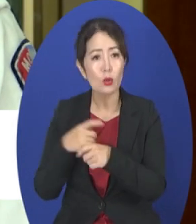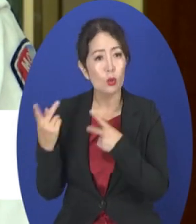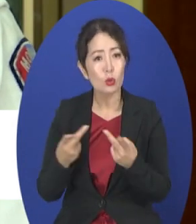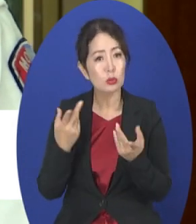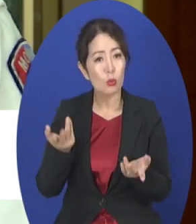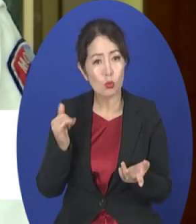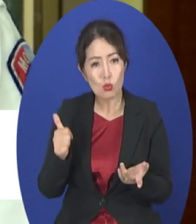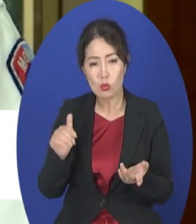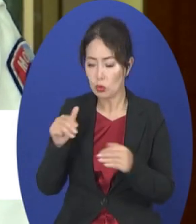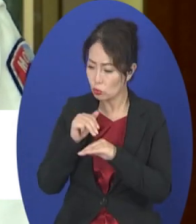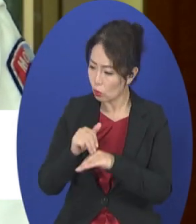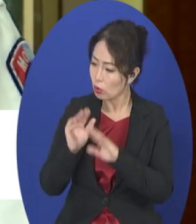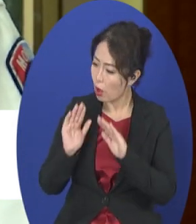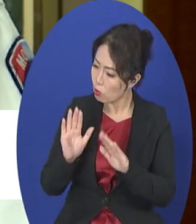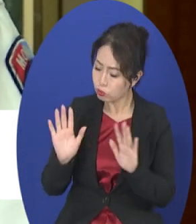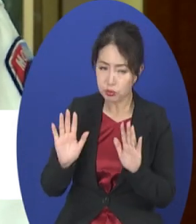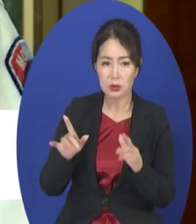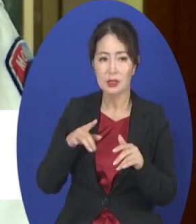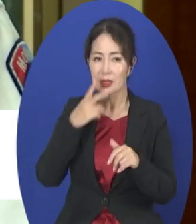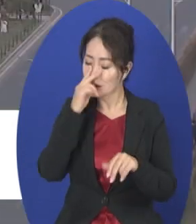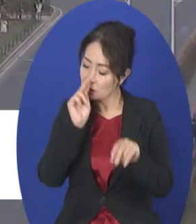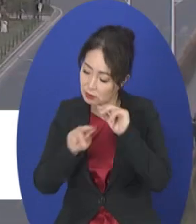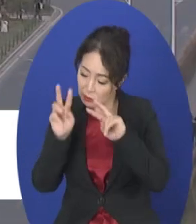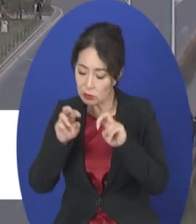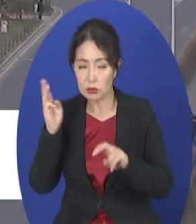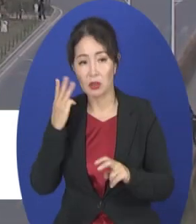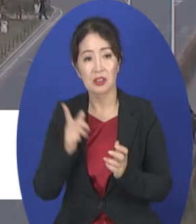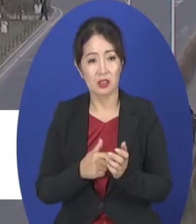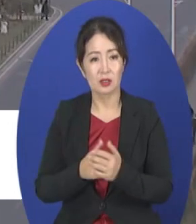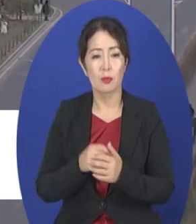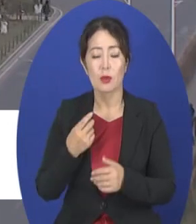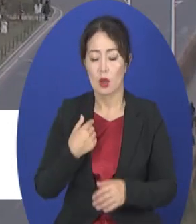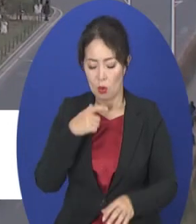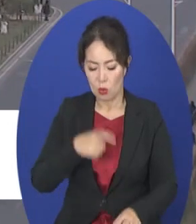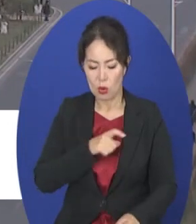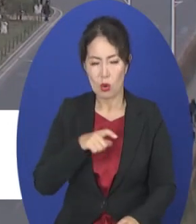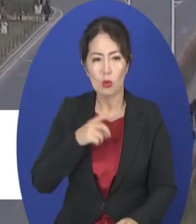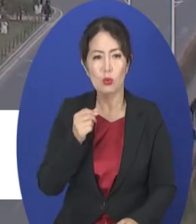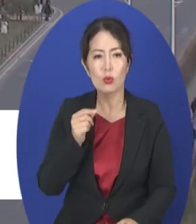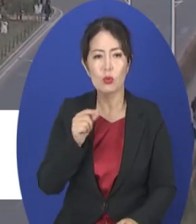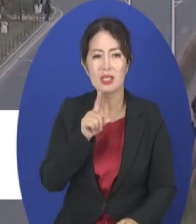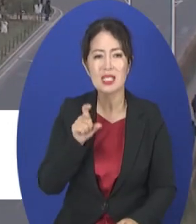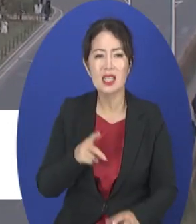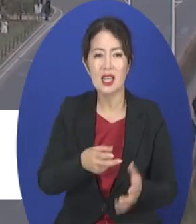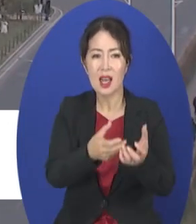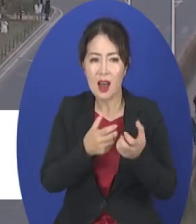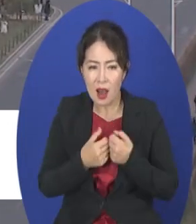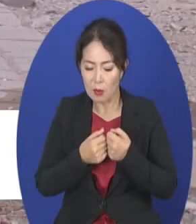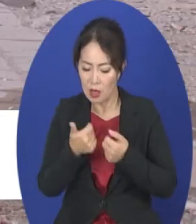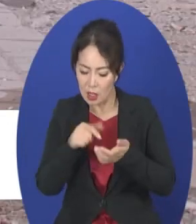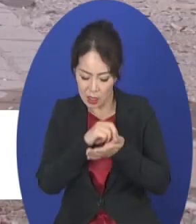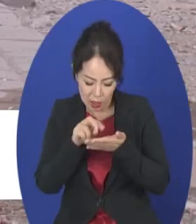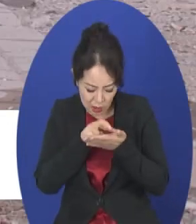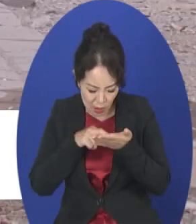ажиллагаа явуулаад хэр тогтвор суурьтайгаар ажиллаж байгаа гэдэг бас сайн тодруулах. Зээл авч байгаа иргэд зээлдэгч талтай байгуулсан гэрээг нягтлах хэрэгтэйг холбогд